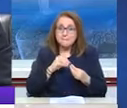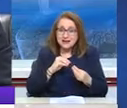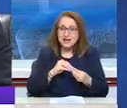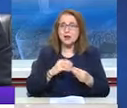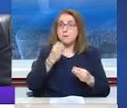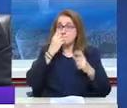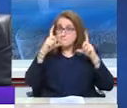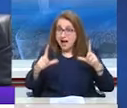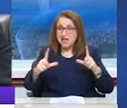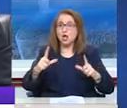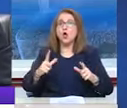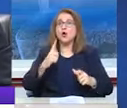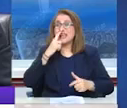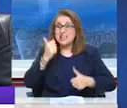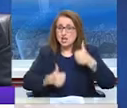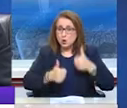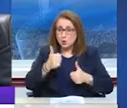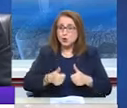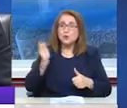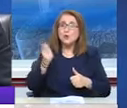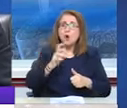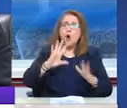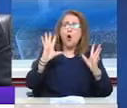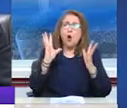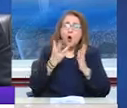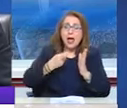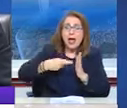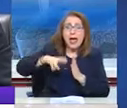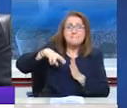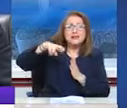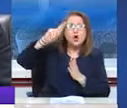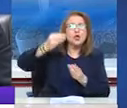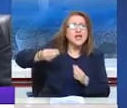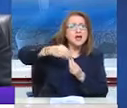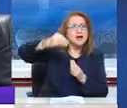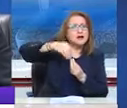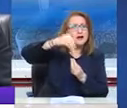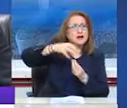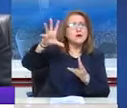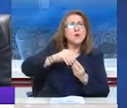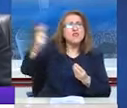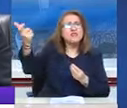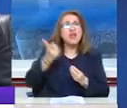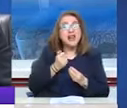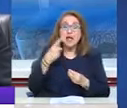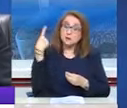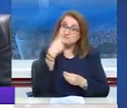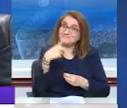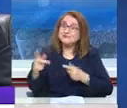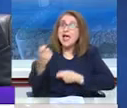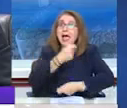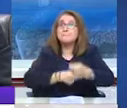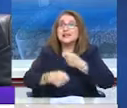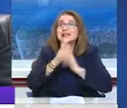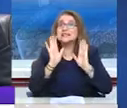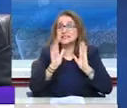Μάιο και Ιούνιο όλων των επιτοκίων των ενήμερων επιχειρηματικών δανείων των επιχειρήσεων, έτσι